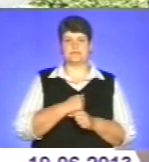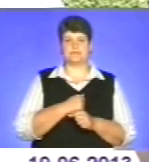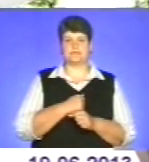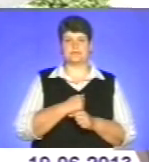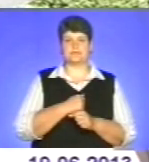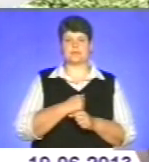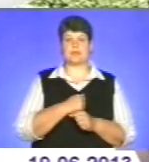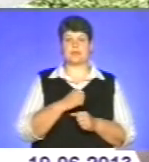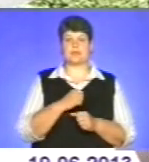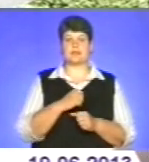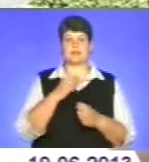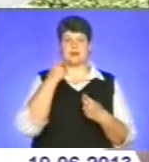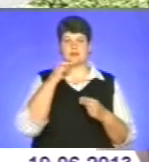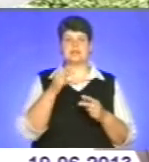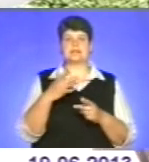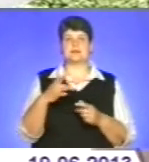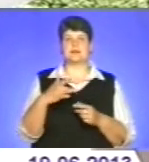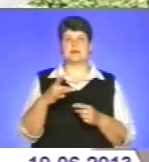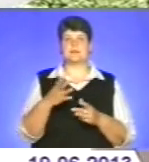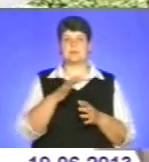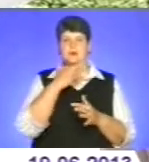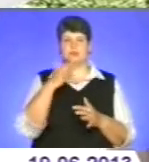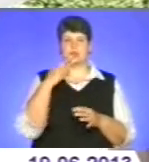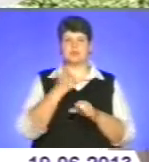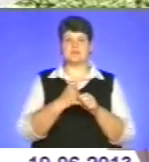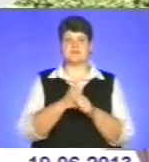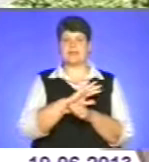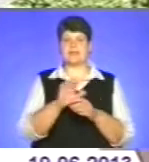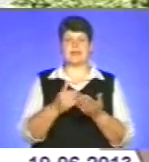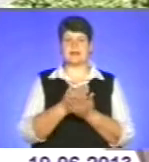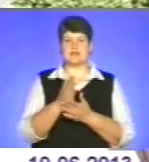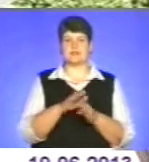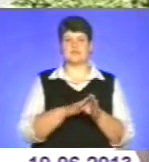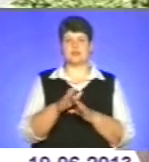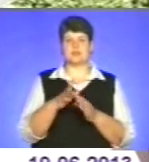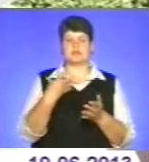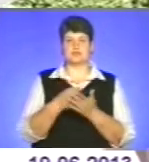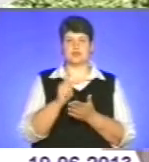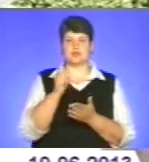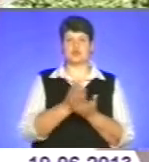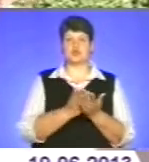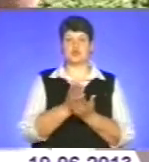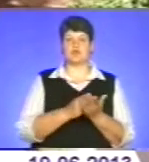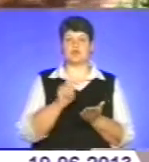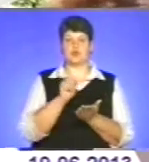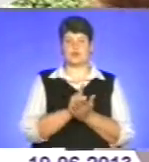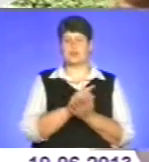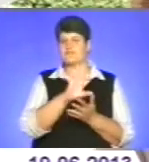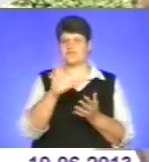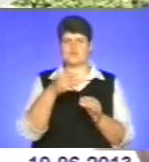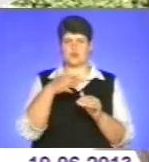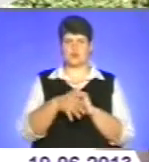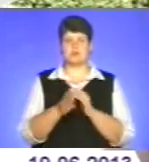найкращих мір – це притягнення до дисциплінарної відповідальності ряду працівників за неякісне виконання своїх службових обов'язків. Я все розумію, що є